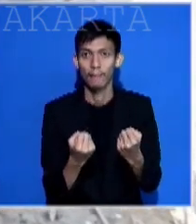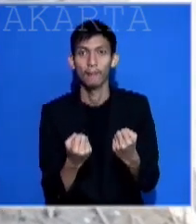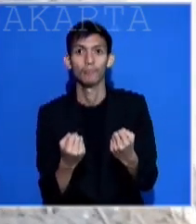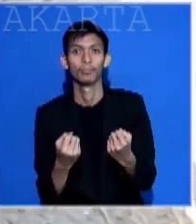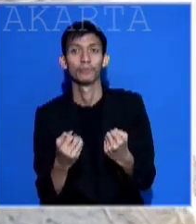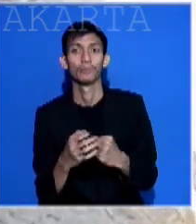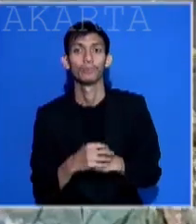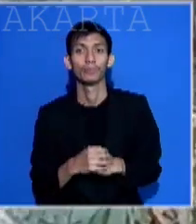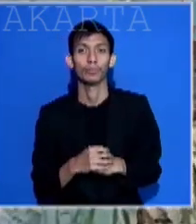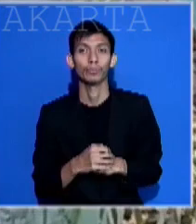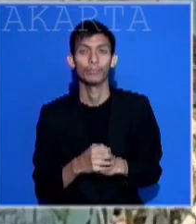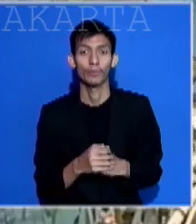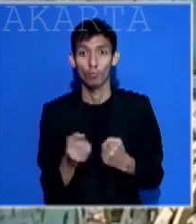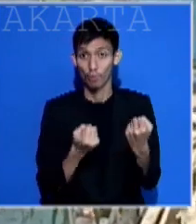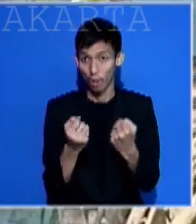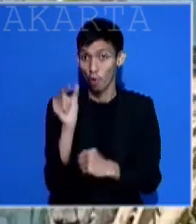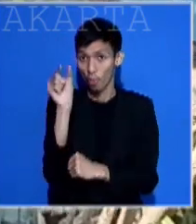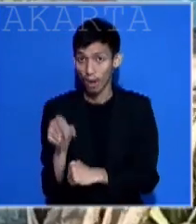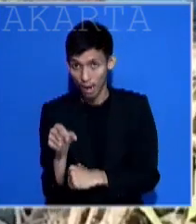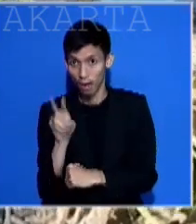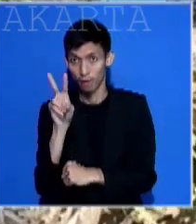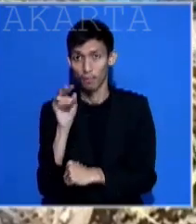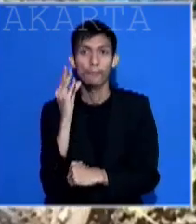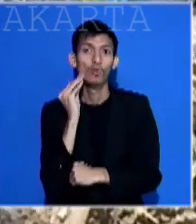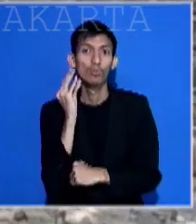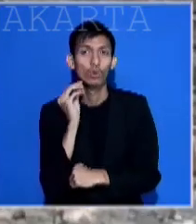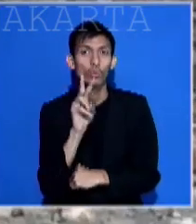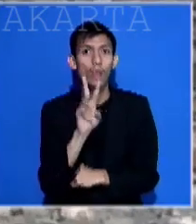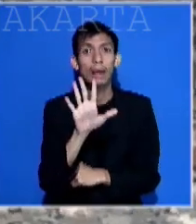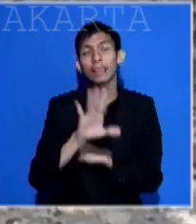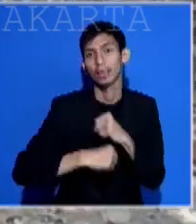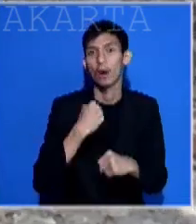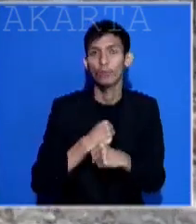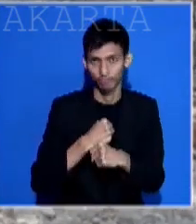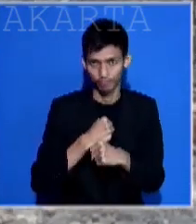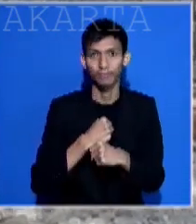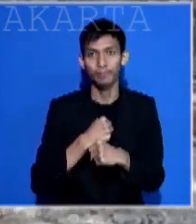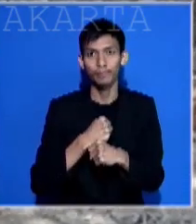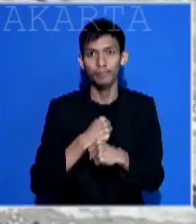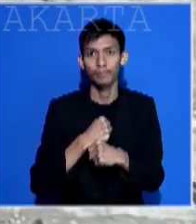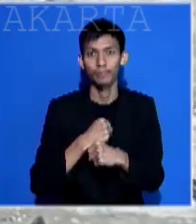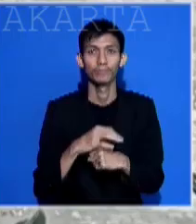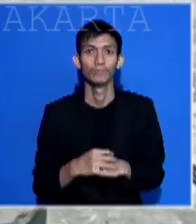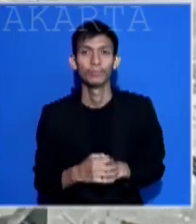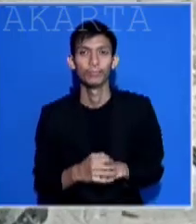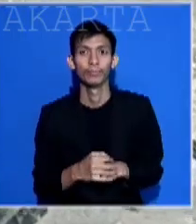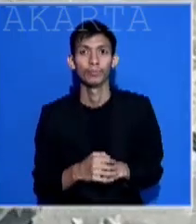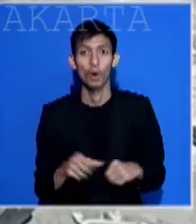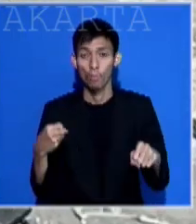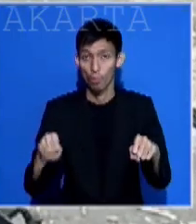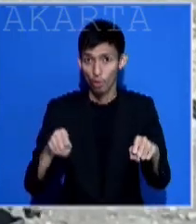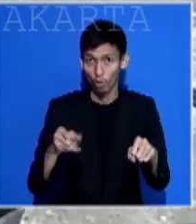AB8721FC yang dikemudikan Ridwan Toro, 25 tahun, warga Tonobakal Hargomulyo Kokap. Sepeda motor